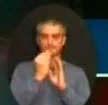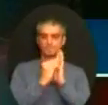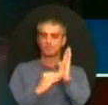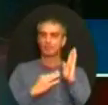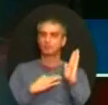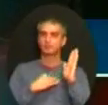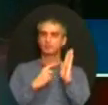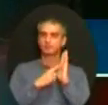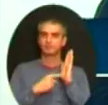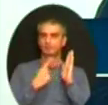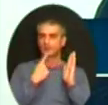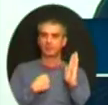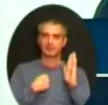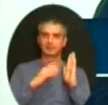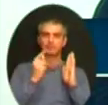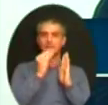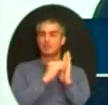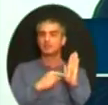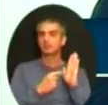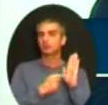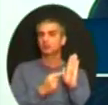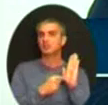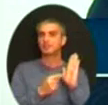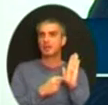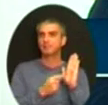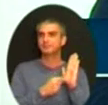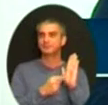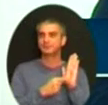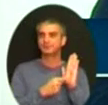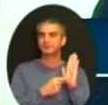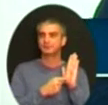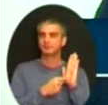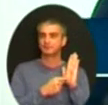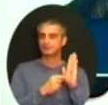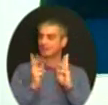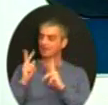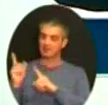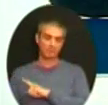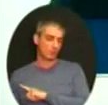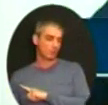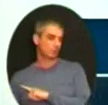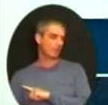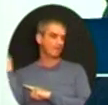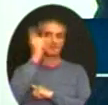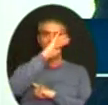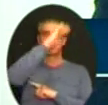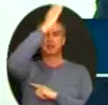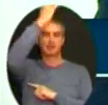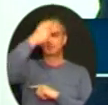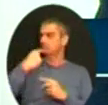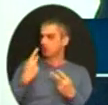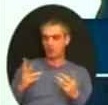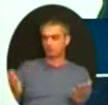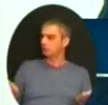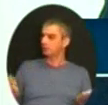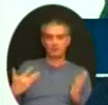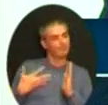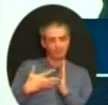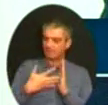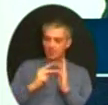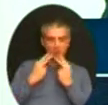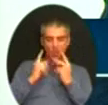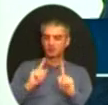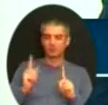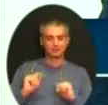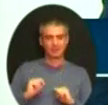שלנו, ותגידי עם הרשימה הזאת, שנמצאת מדימונה ועד הגליל. המבחן הוא לא מבחן התוצאה.